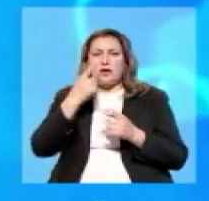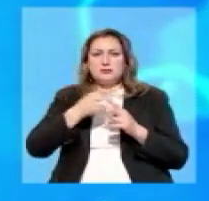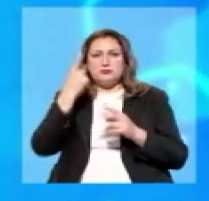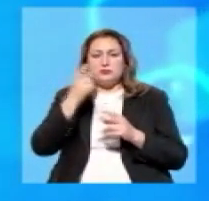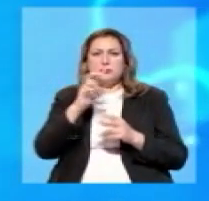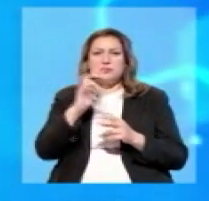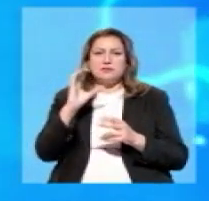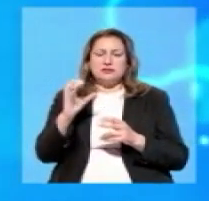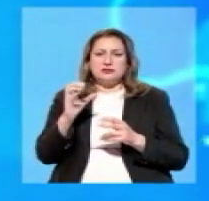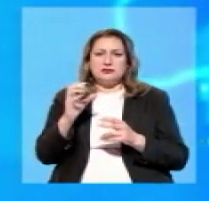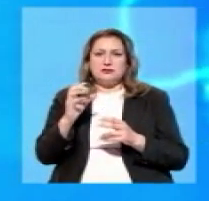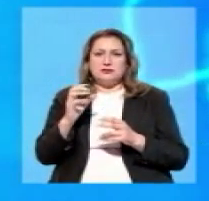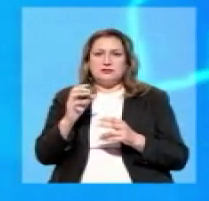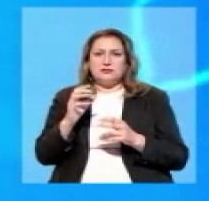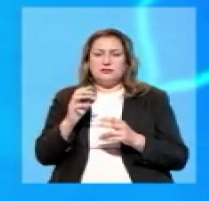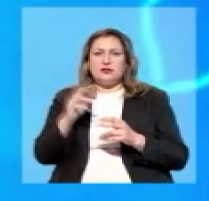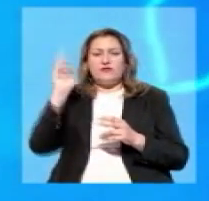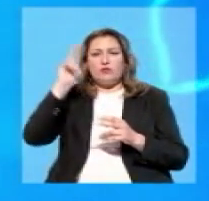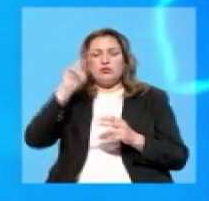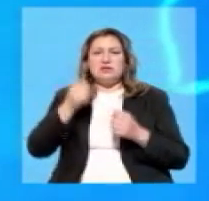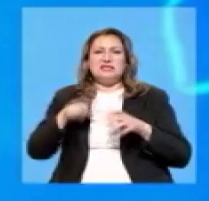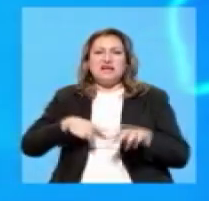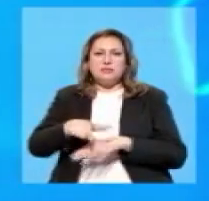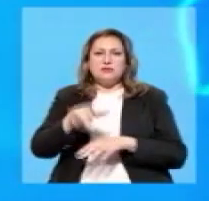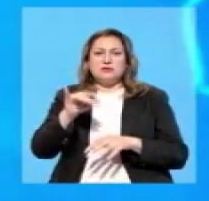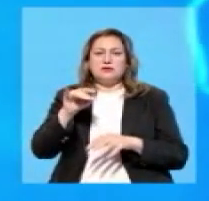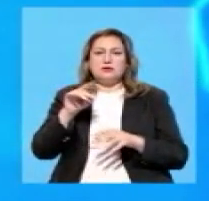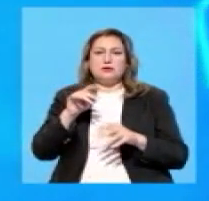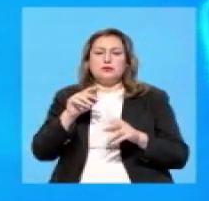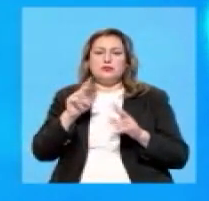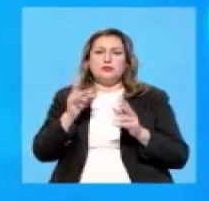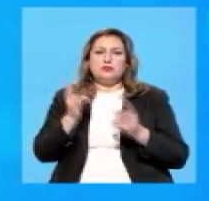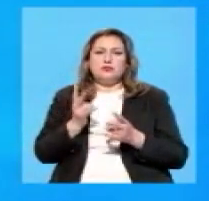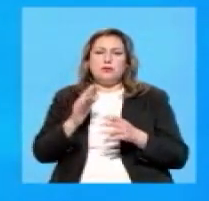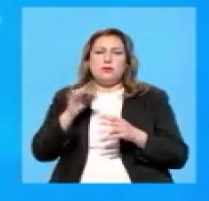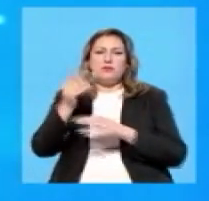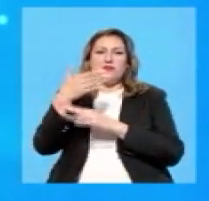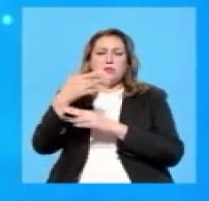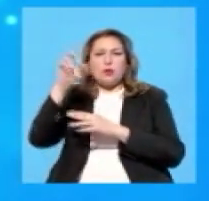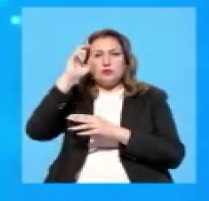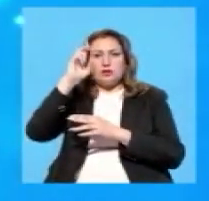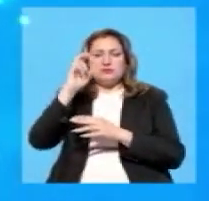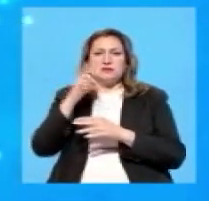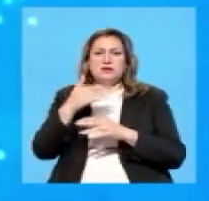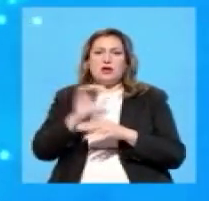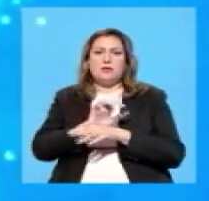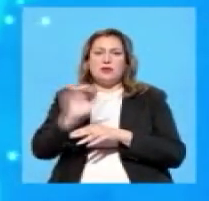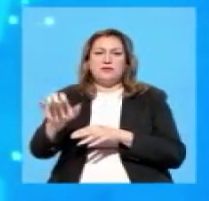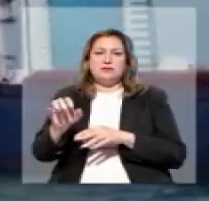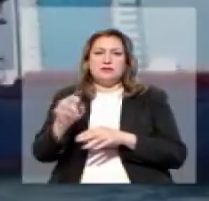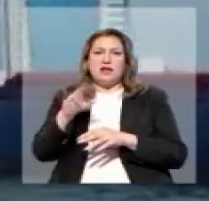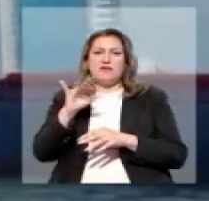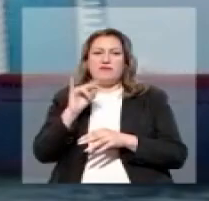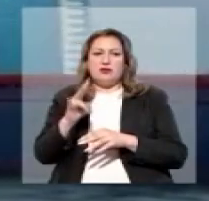тиелген су көлігі Серра Леон мемлекеттік туымен Ливанға жергілікті уақытпен сағат 8:30-да аттануы керек. Осыған